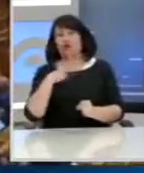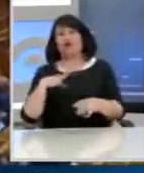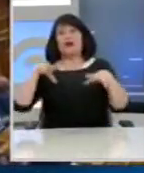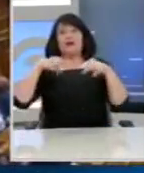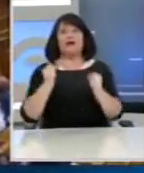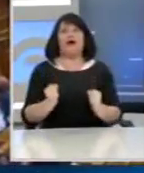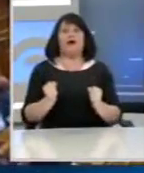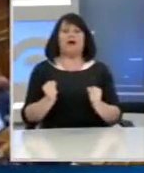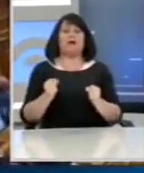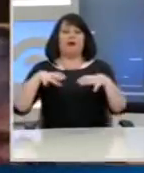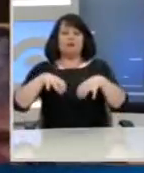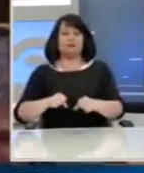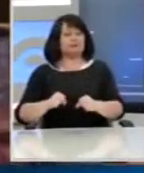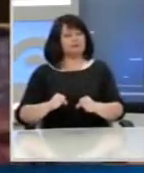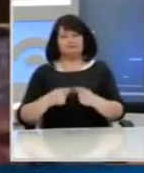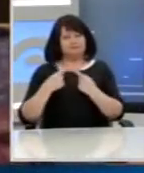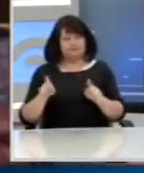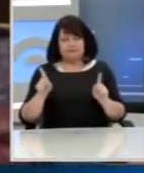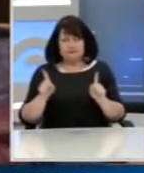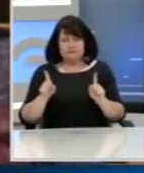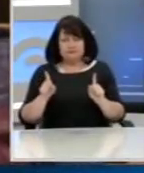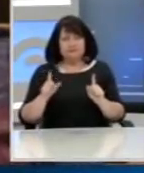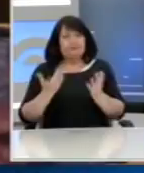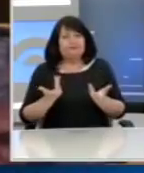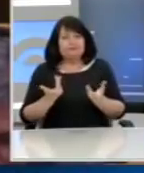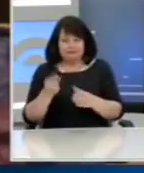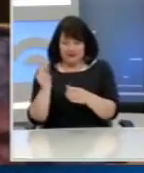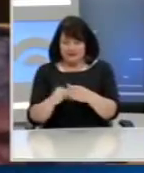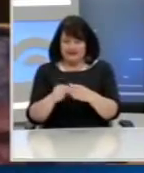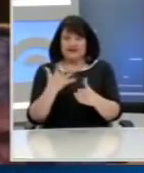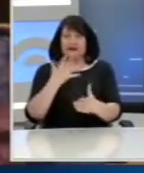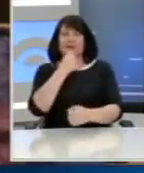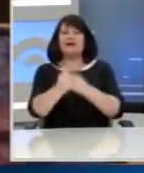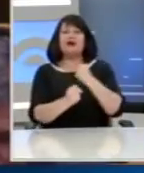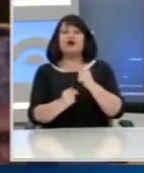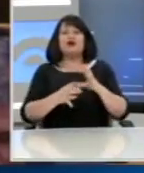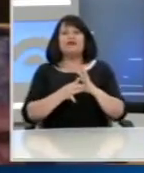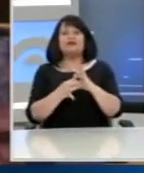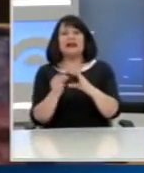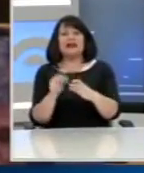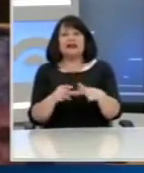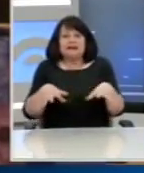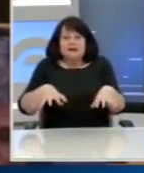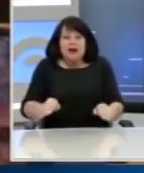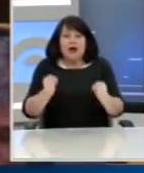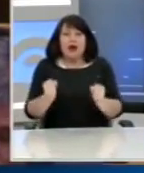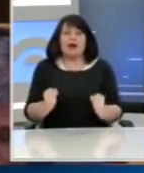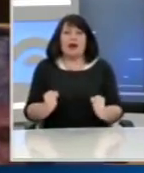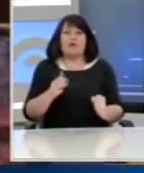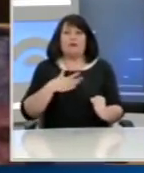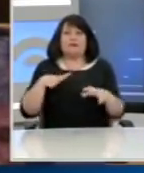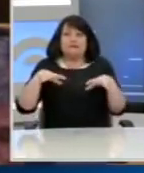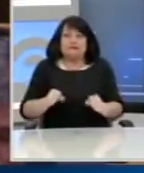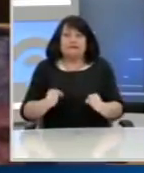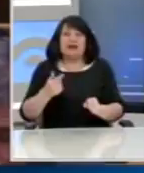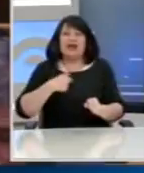Διότι, κύριε Μητσοτάκη, η διαφορά αυτών που ψηφίζαν επί 5 χρόνια για να κρατήσουν τις καρέκλες τους, με εμάς